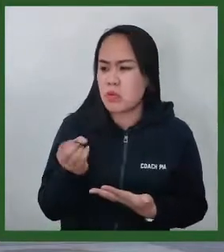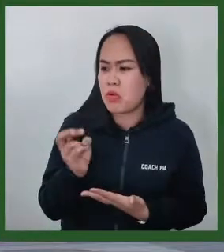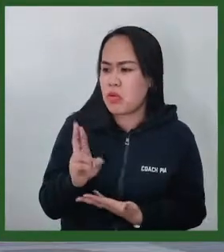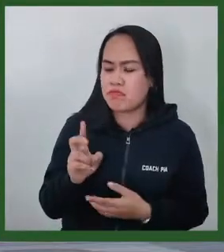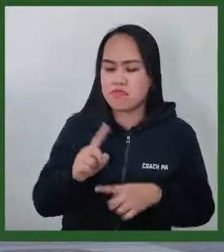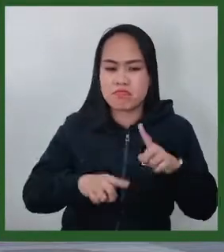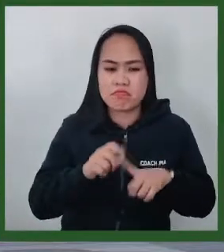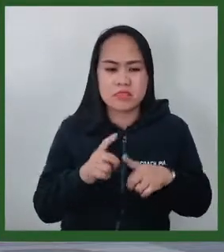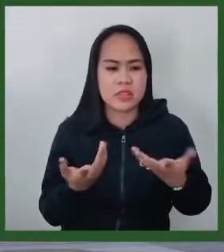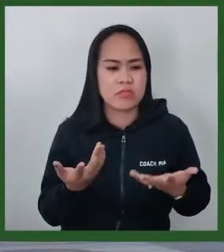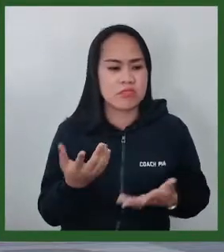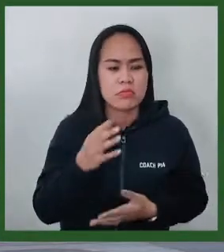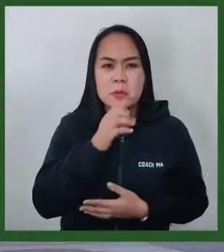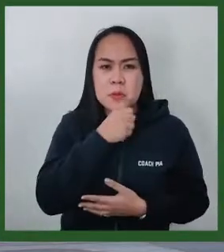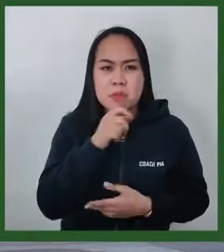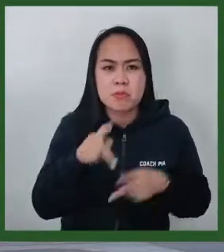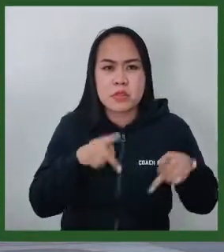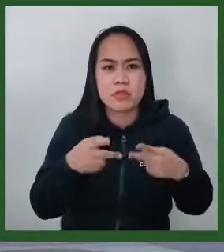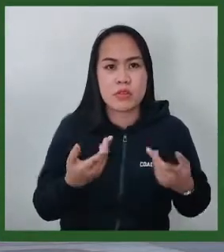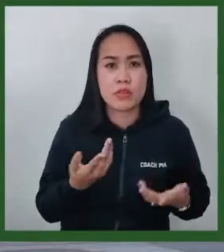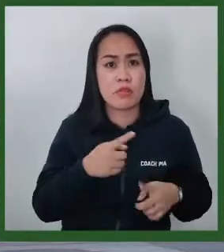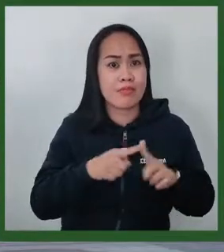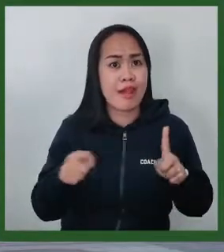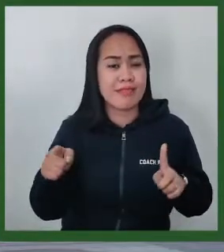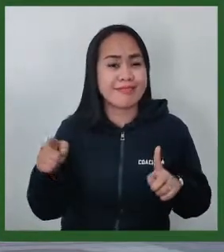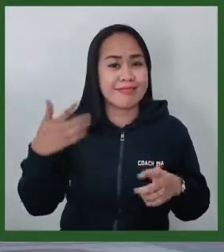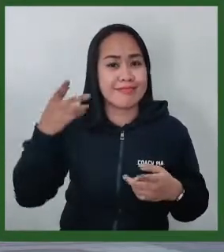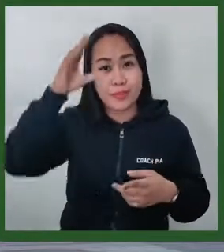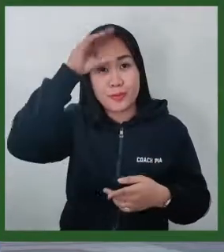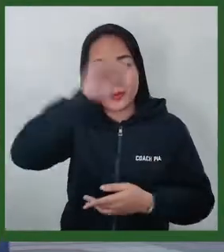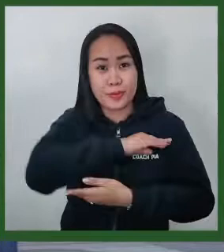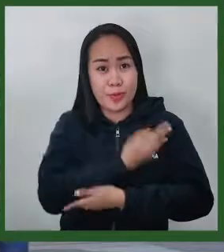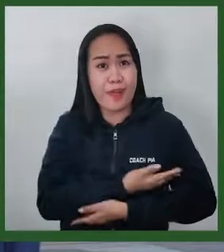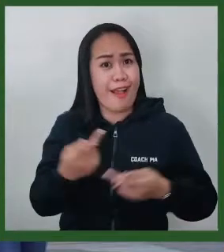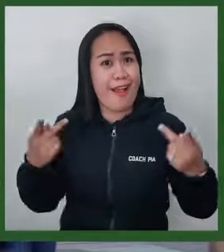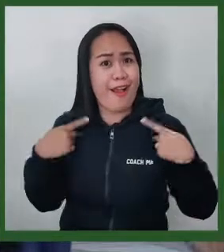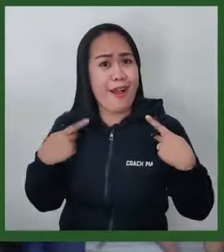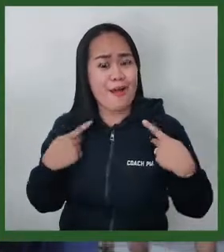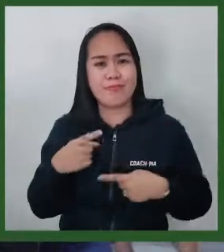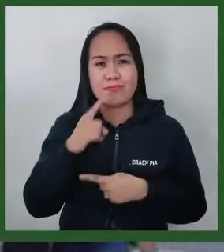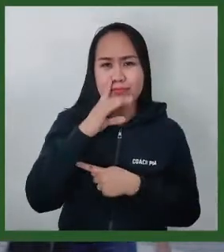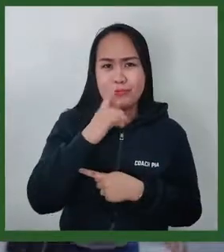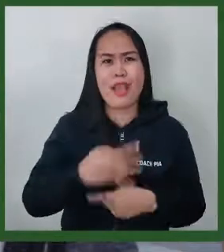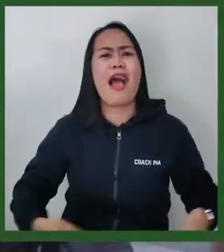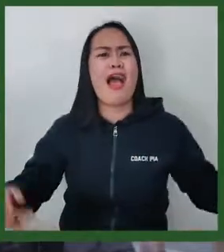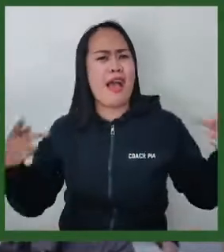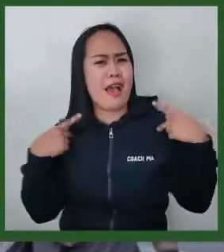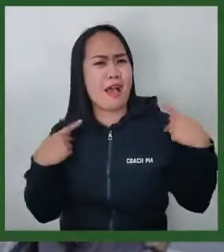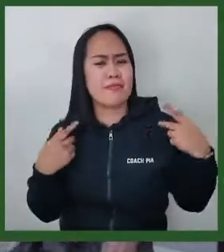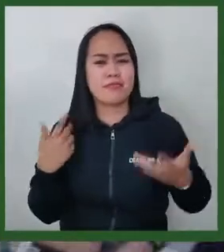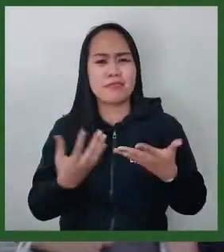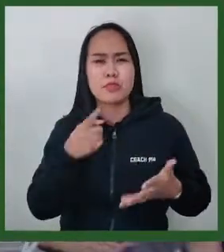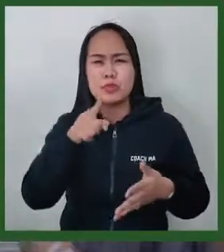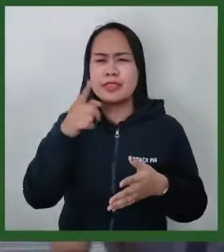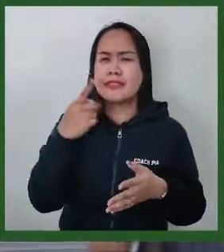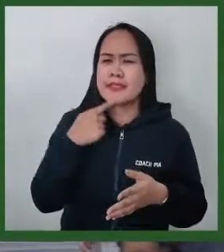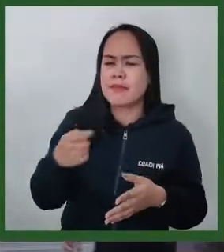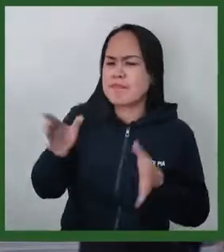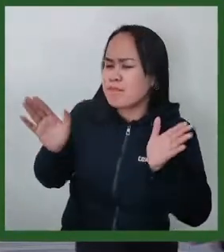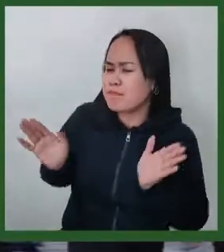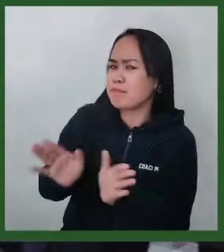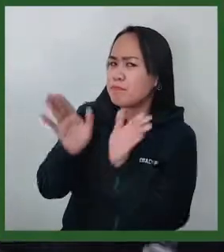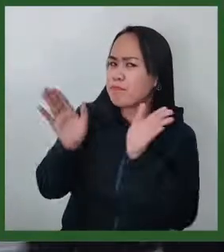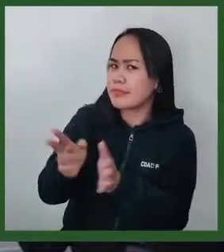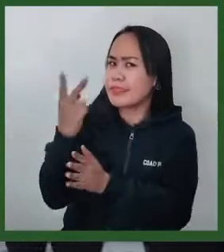apo ninyo, meron yan. Kaya hikayatin nyo po sila na tunghayan at subaybayan ang aming mga activities sa aming